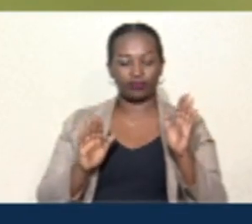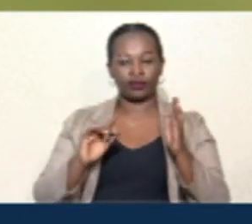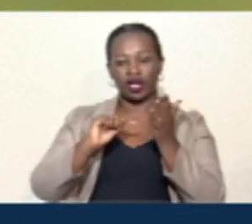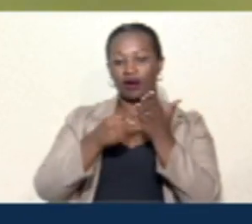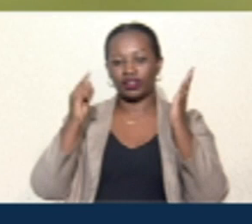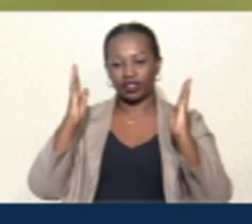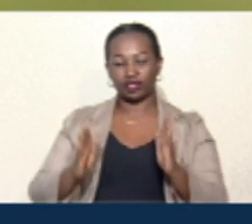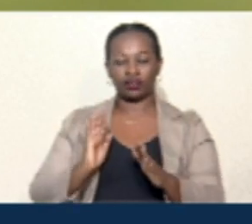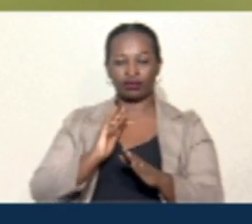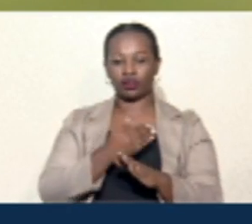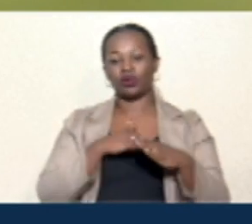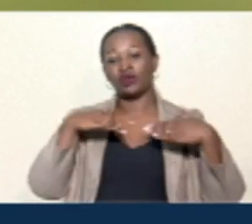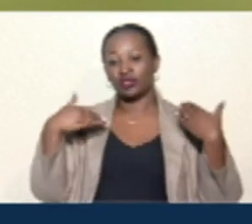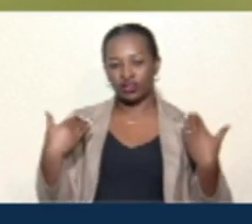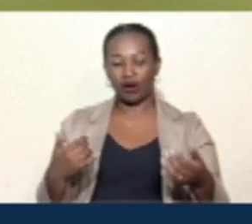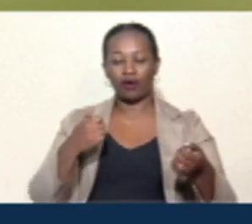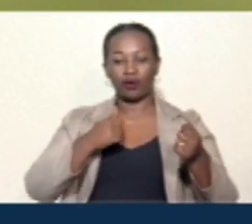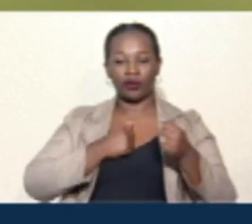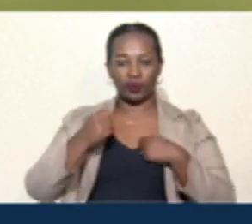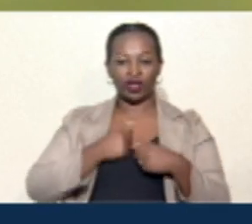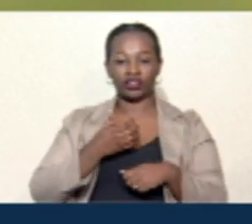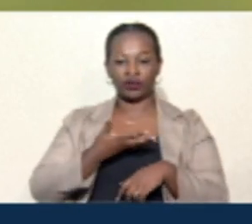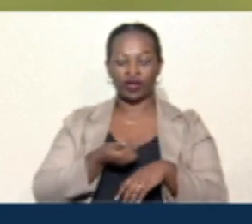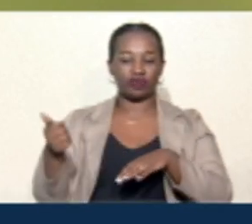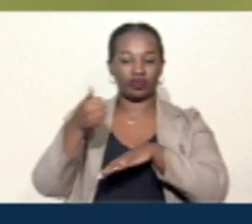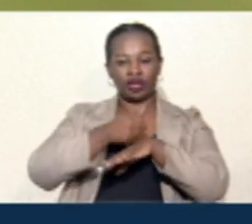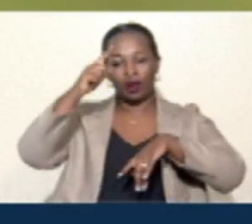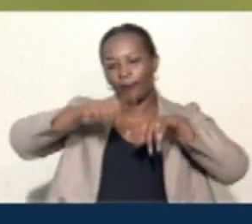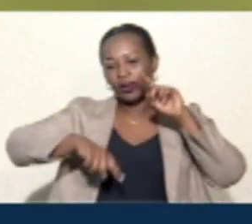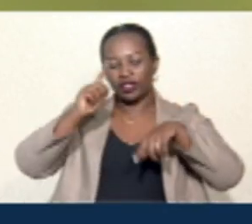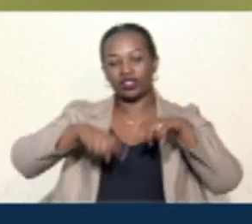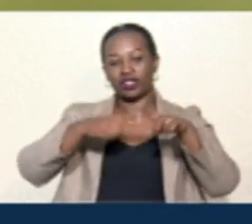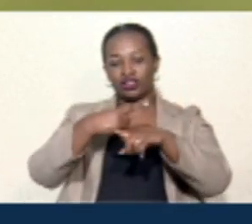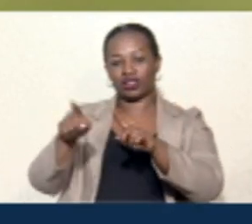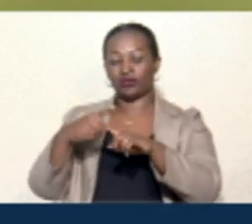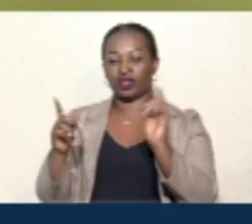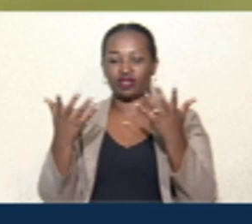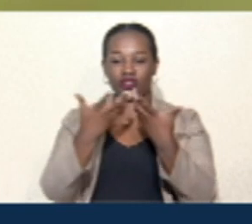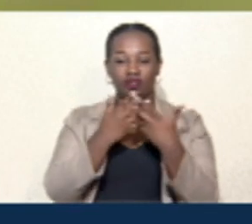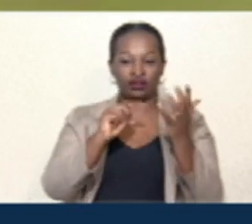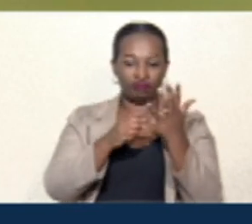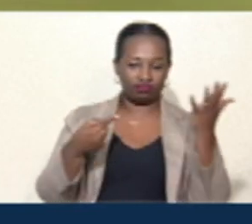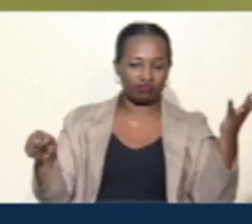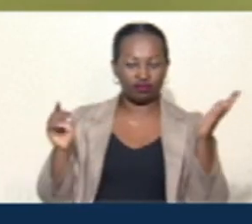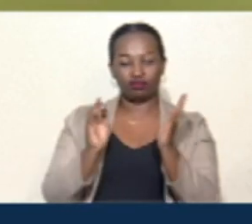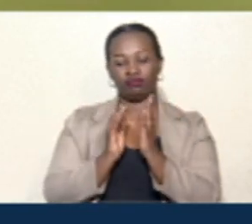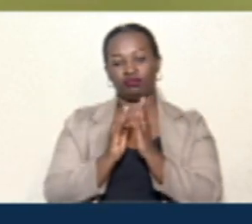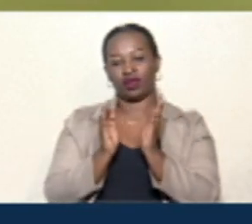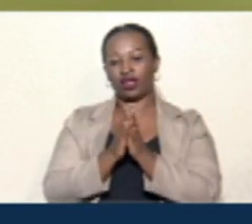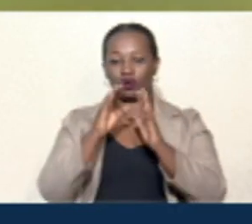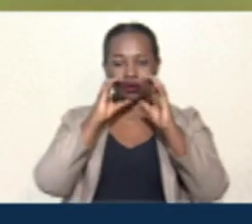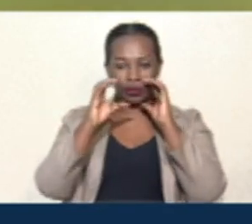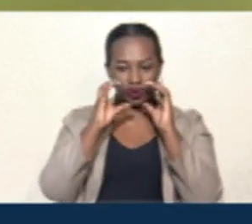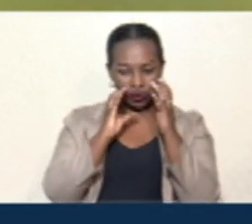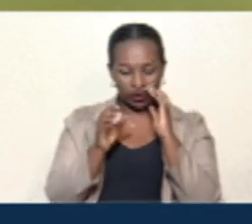abateknisiye bacu cyangwa u Rwanda rwagiye rugira mu gushyiraho politiki zitandukanye zijyanye n'itumanaho n'ikoranabuhanga. Ibi rero bikaba